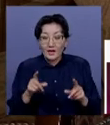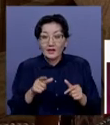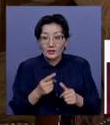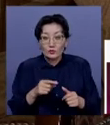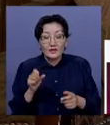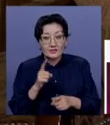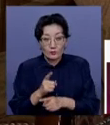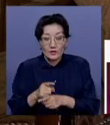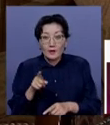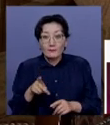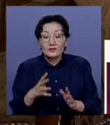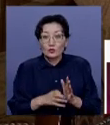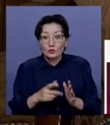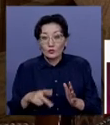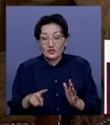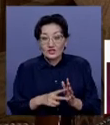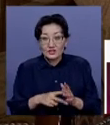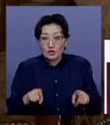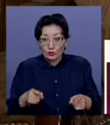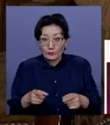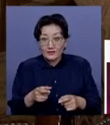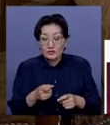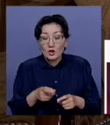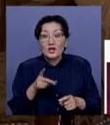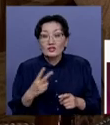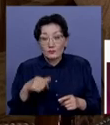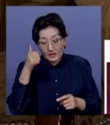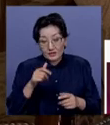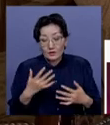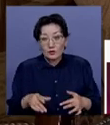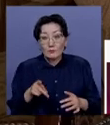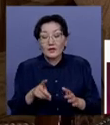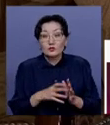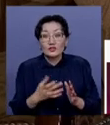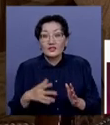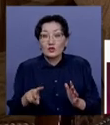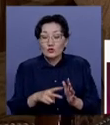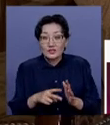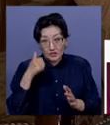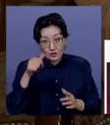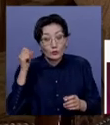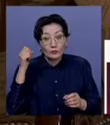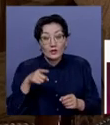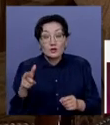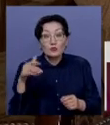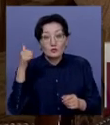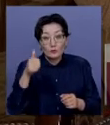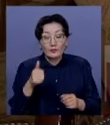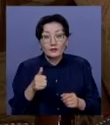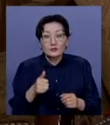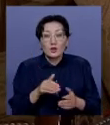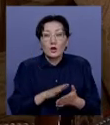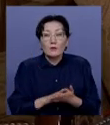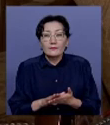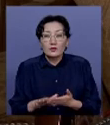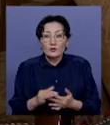салынды. 1937 жылы оны тұтқындап әкетті. Тек 20 жылдан кейін ғана 1957 жылы білдім. Сол жылы ақталды. Менің